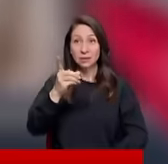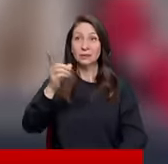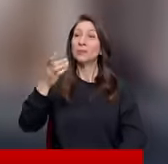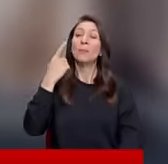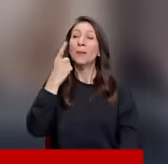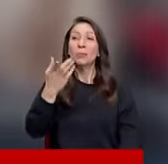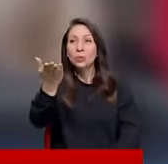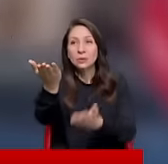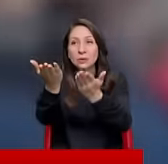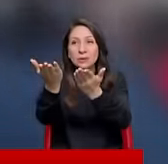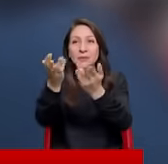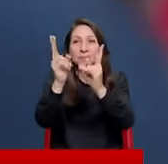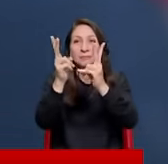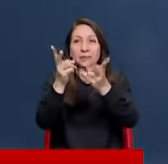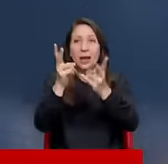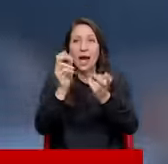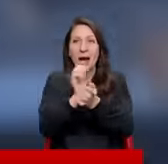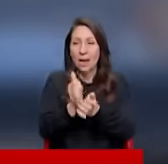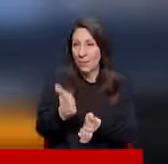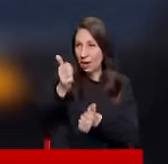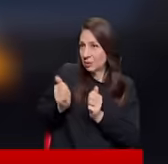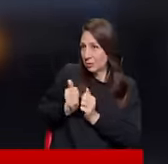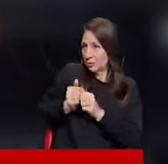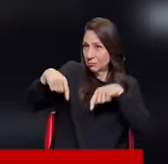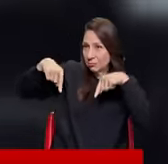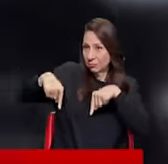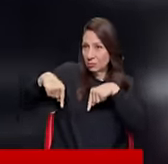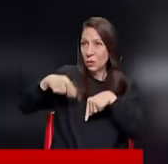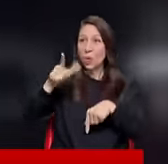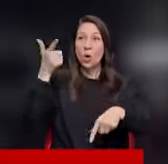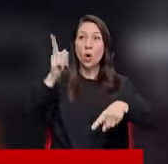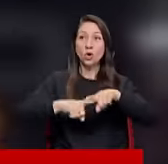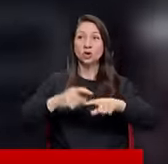bakın buyurun. Kendisi aile bakanıyla birlikte o lüks